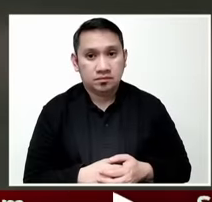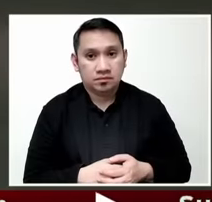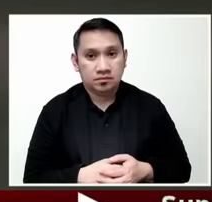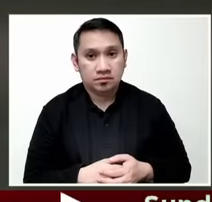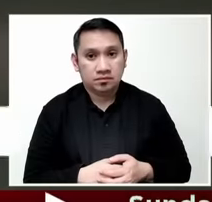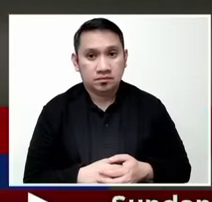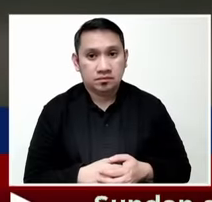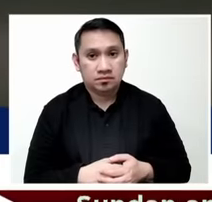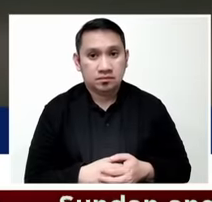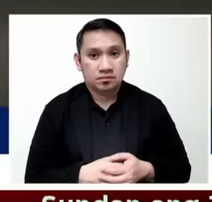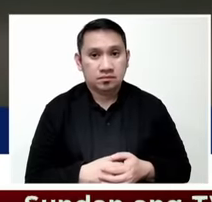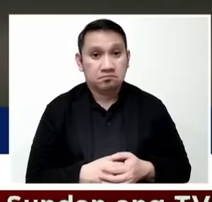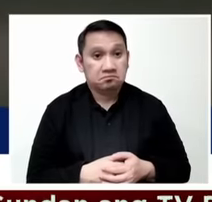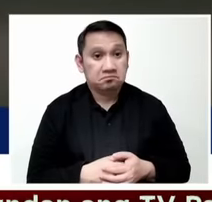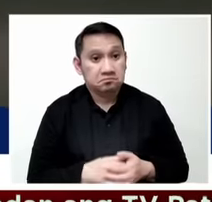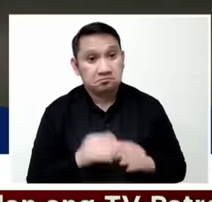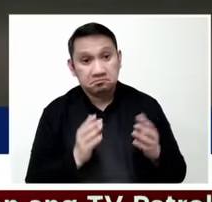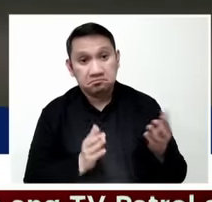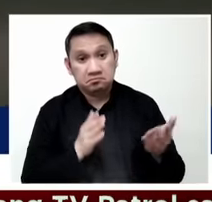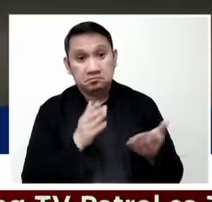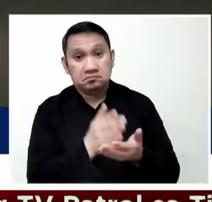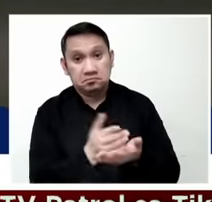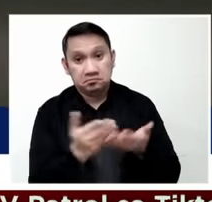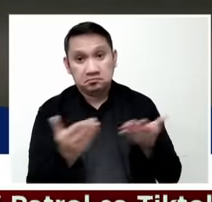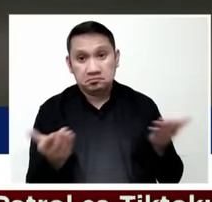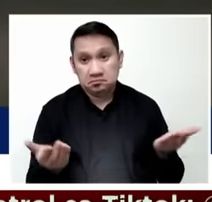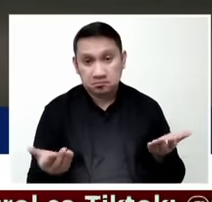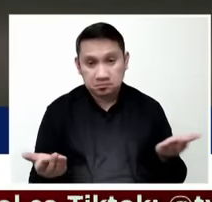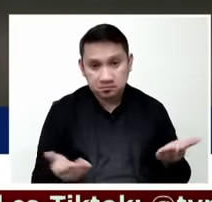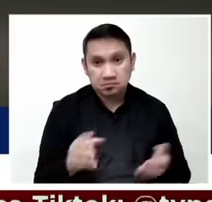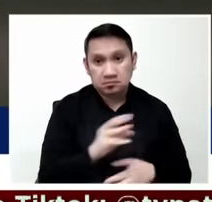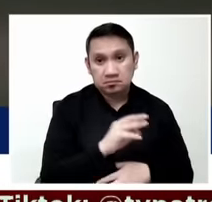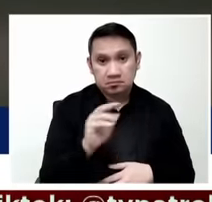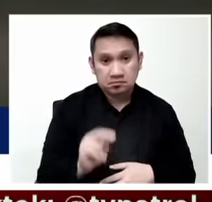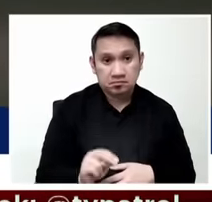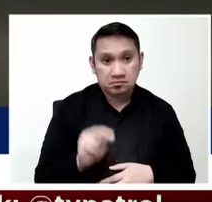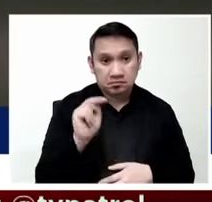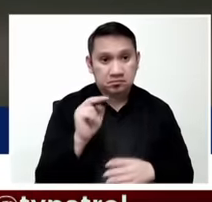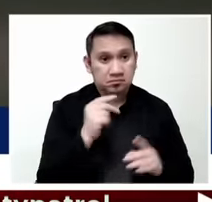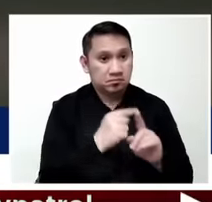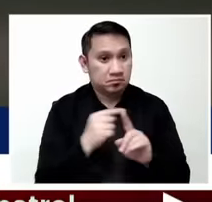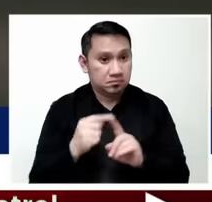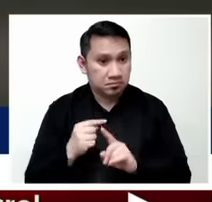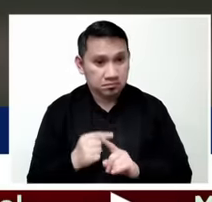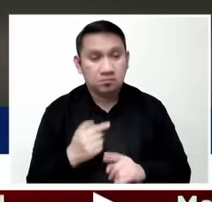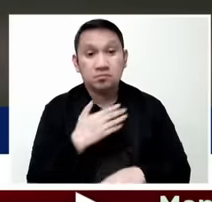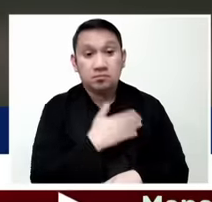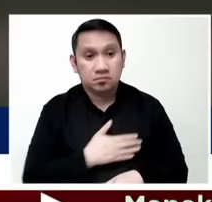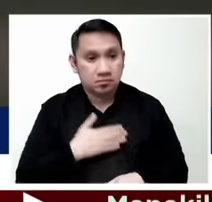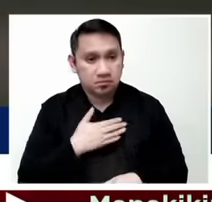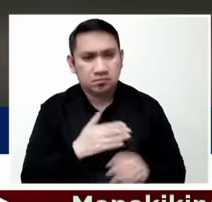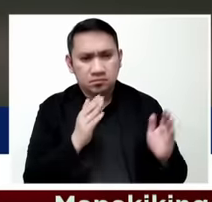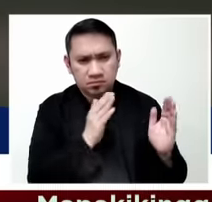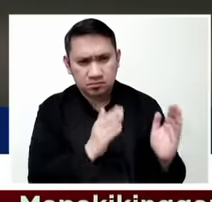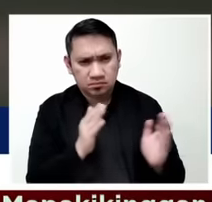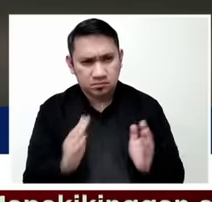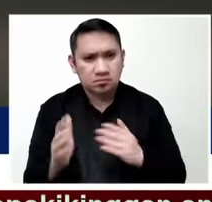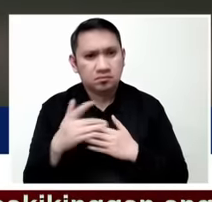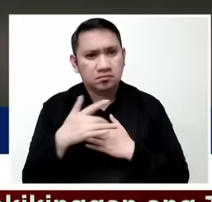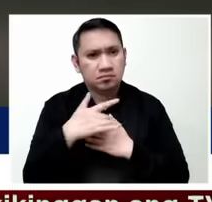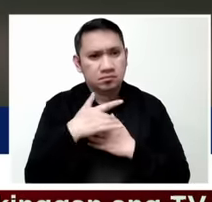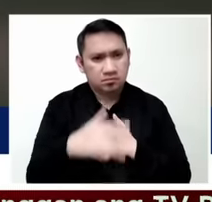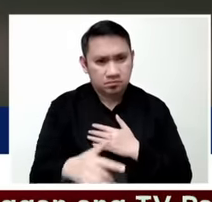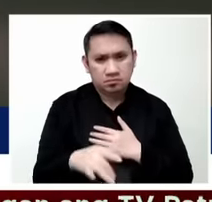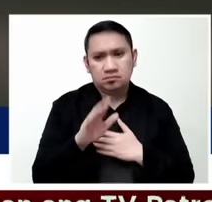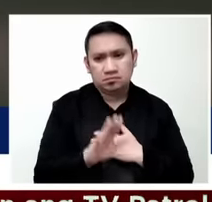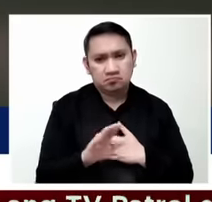Bernadette, sa mga pupunta dito sa Manila North Cemetery sa November 1, mainam na planuhin na maaga ang inyong daraanan